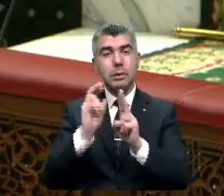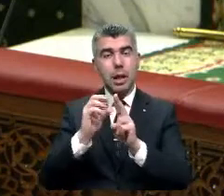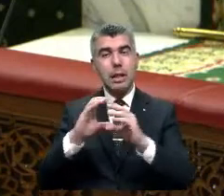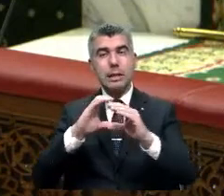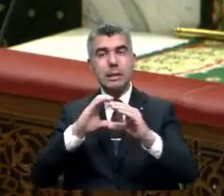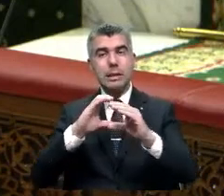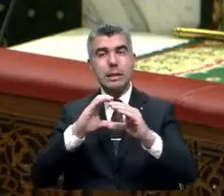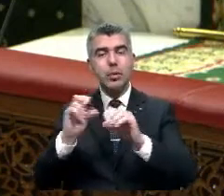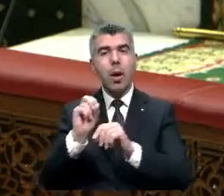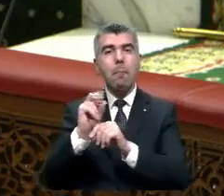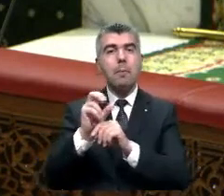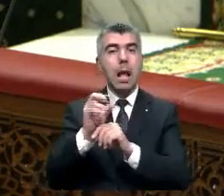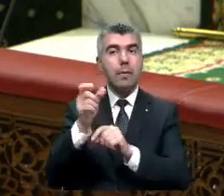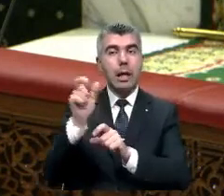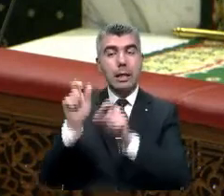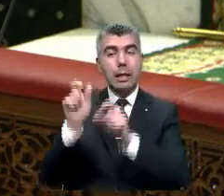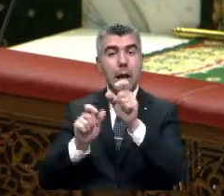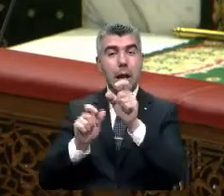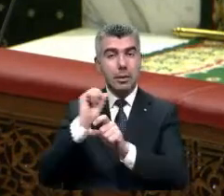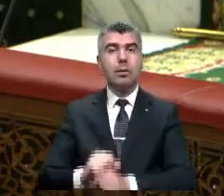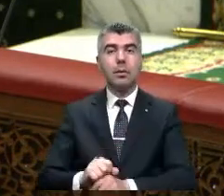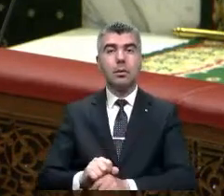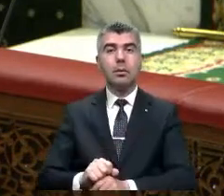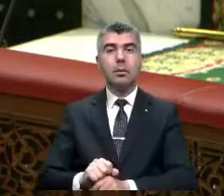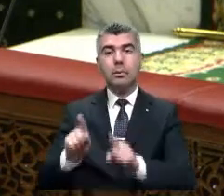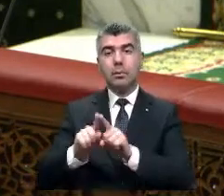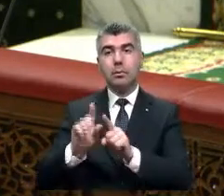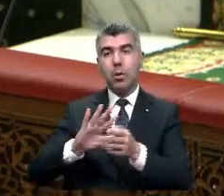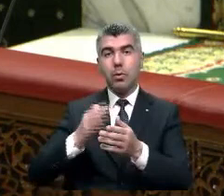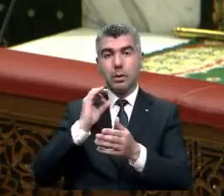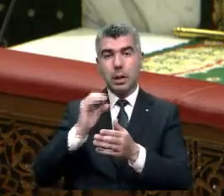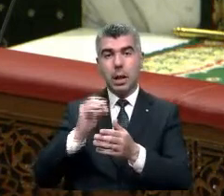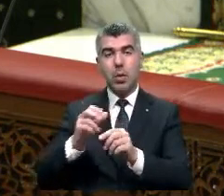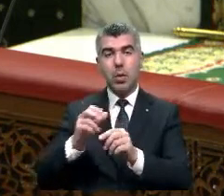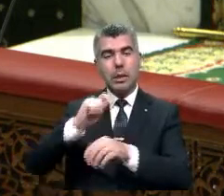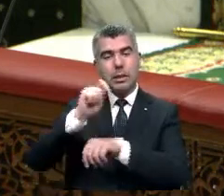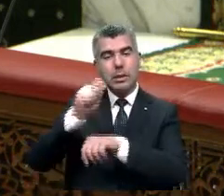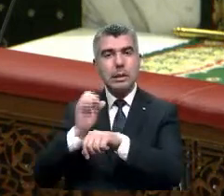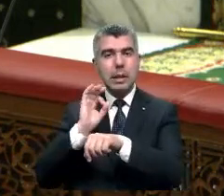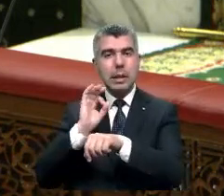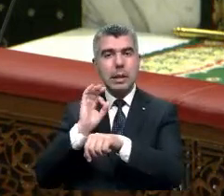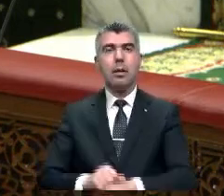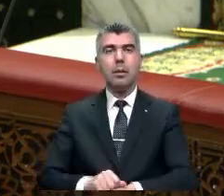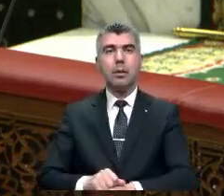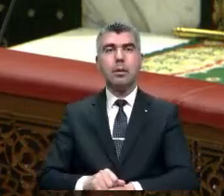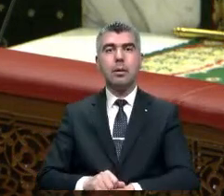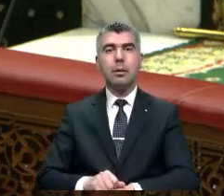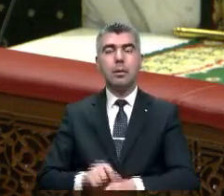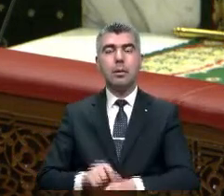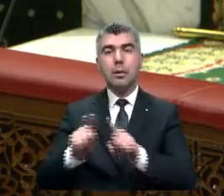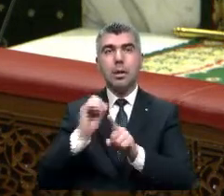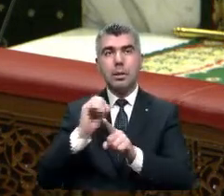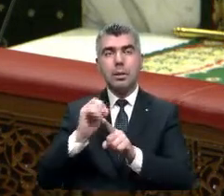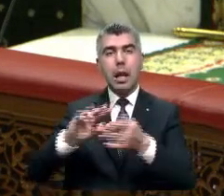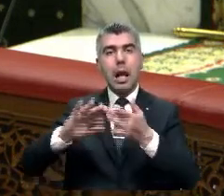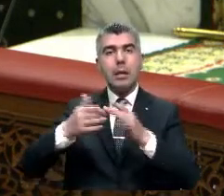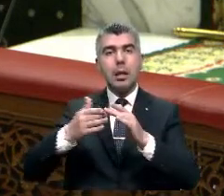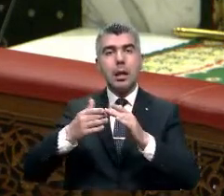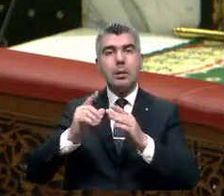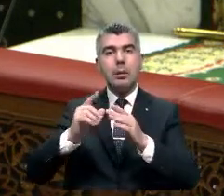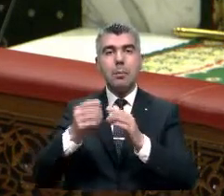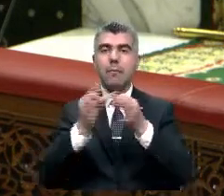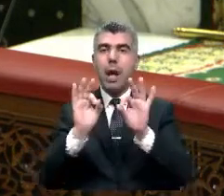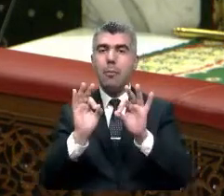تجويد التواصل مع المسافرين، تعزيز العرض التجاري للمنتوجات الوطنيه الطبيعيه والصناعه التقليديه، توفير خدمه الاتصال بشبكه الانترنت